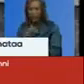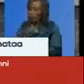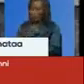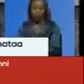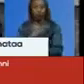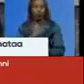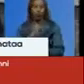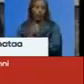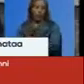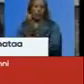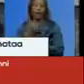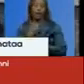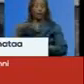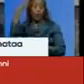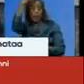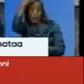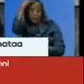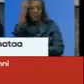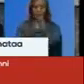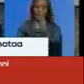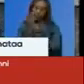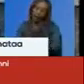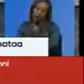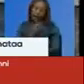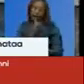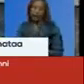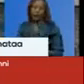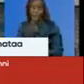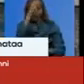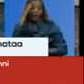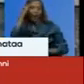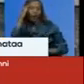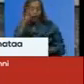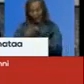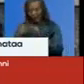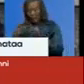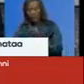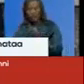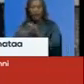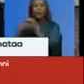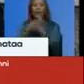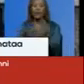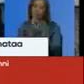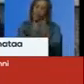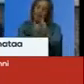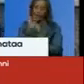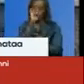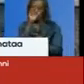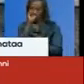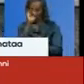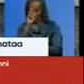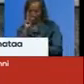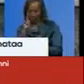መብት አለው። መንግስት የህዝብ አገልጋይ ነው፣ ምክንያቱም ገዢ መርሃችን የህዝብ ሉዓላዊነት ነውና።